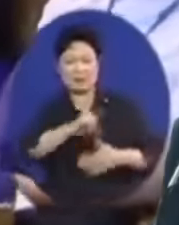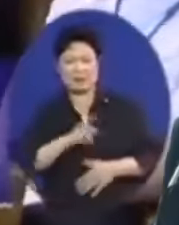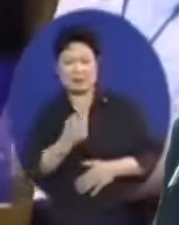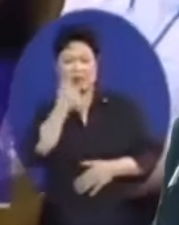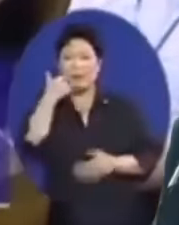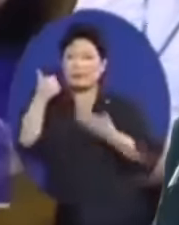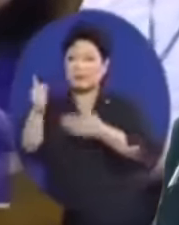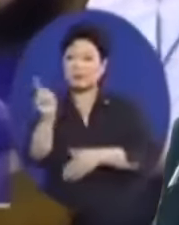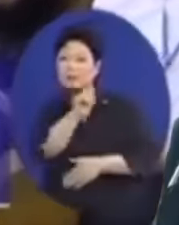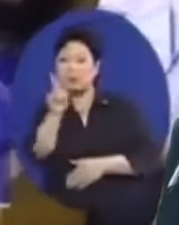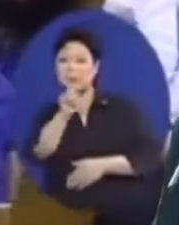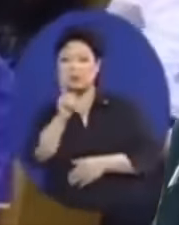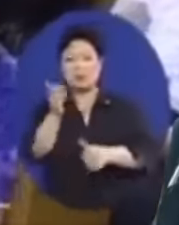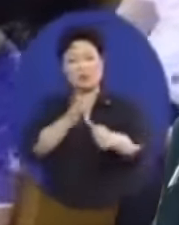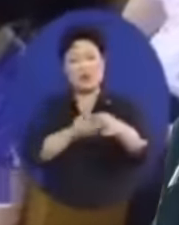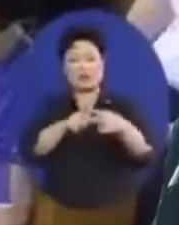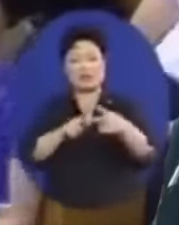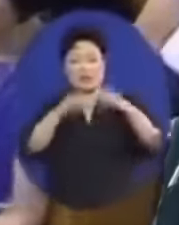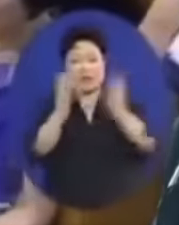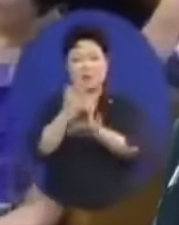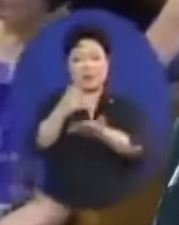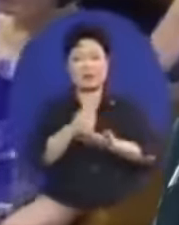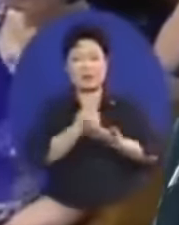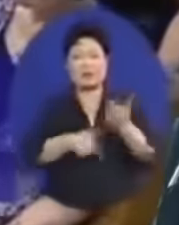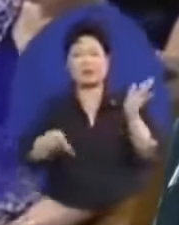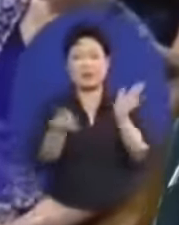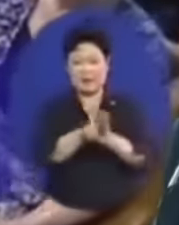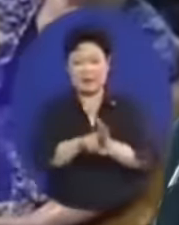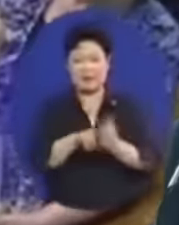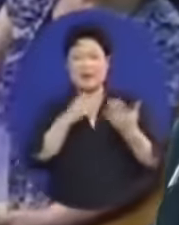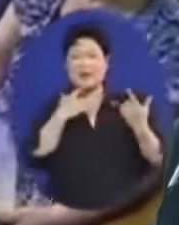아버지께 무엇을 구하든지 다 받게 하려 함이라.